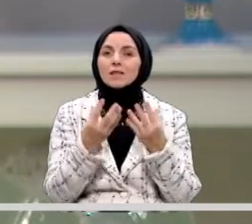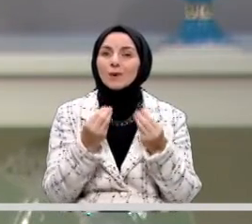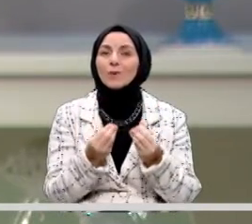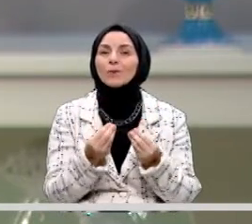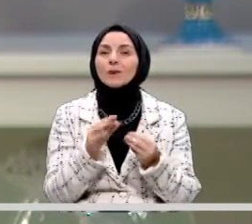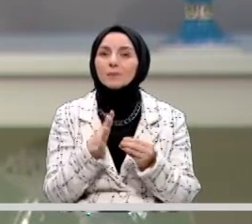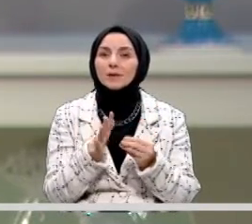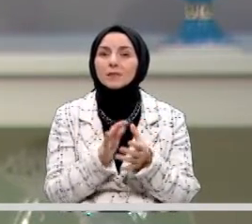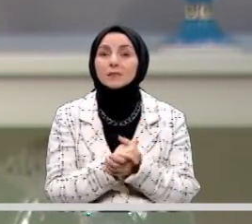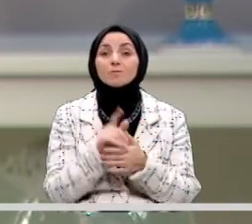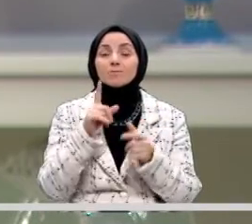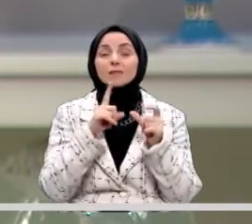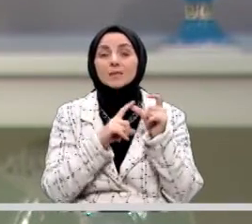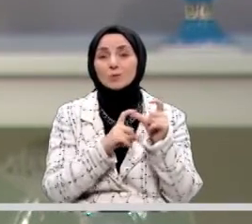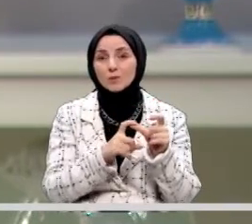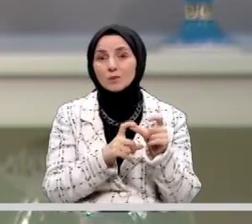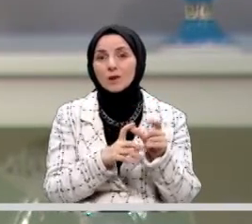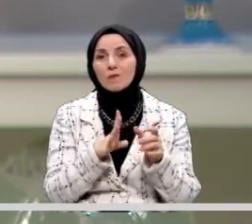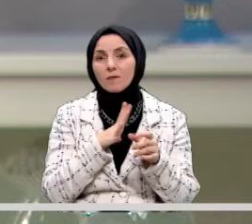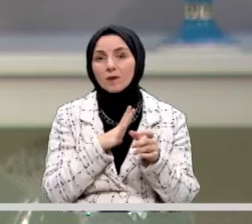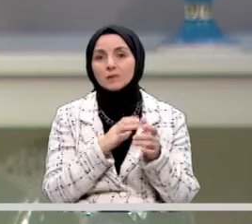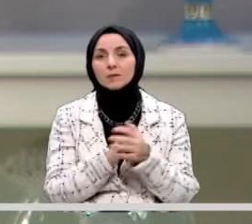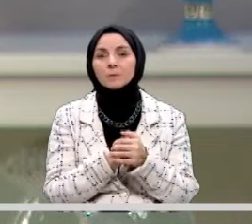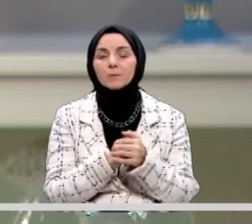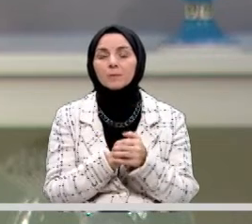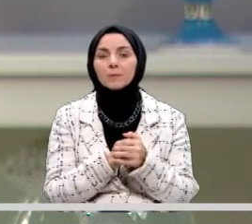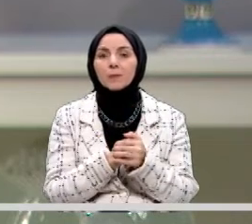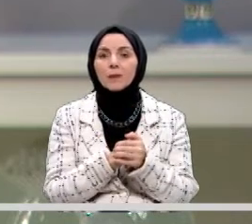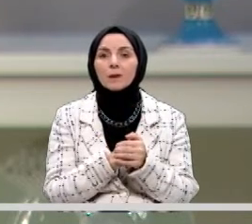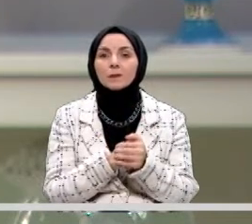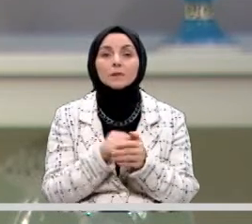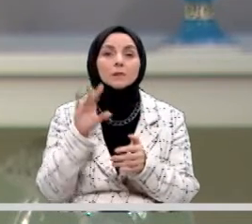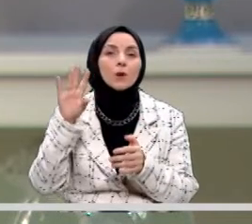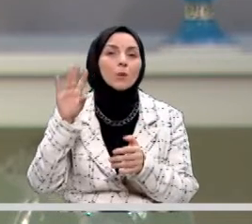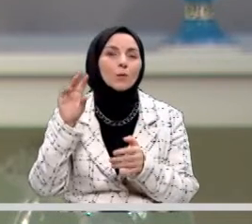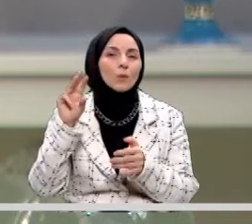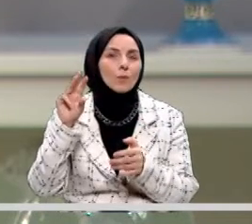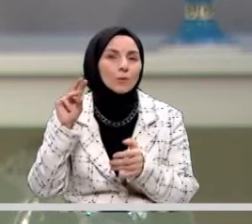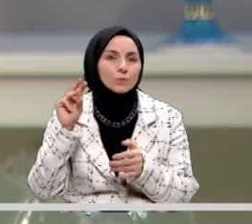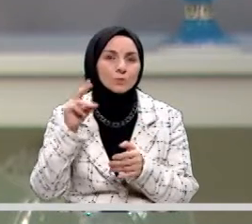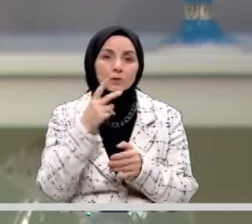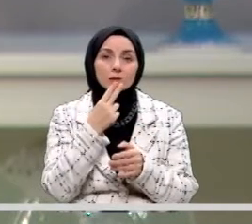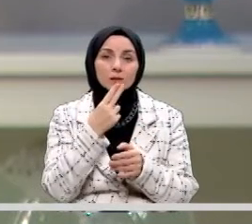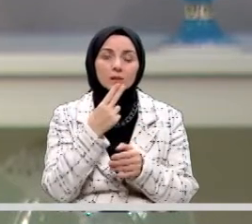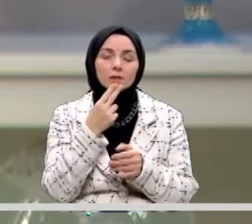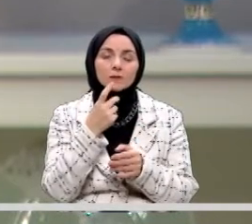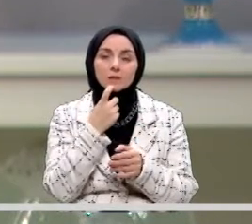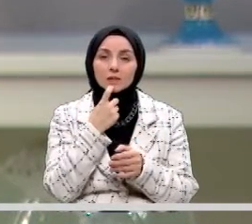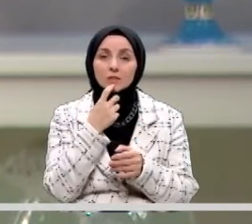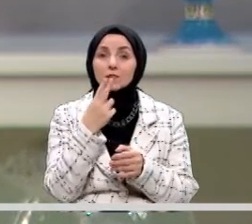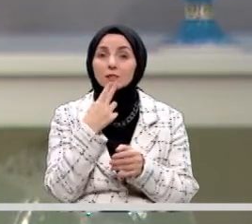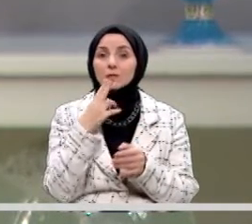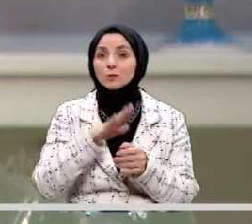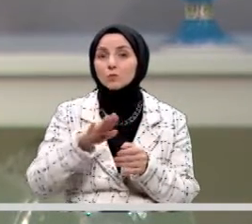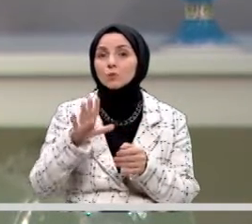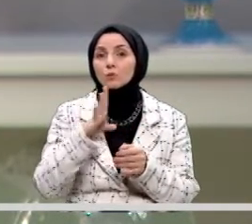kıymetli'de de bir soru bence çünkü bunun çokça yaşanıyor olabildiğini düşünüyorum aileler arasında 13 yaşında kız çocukları var başarılı kapasitesi